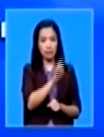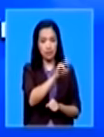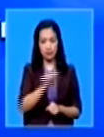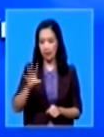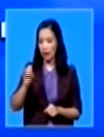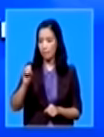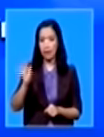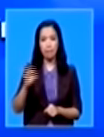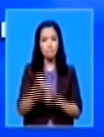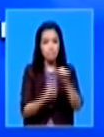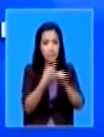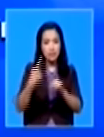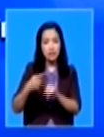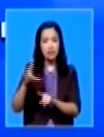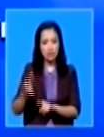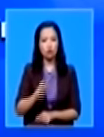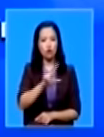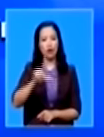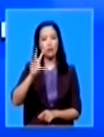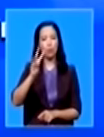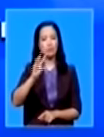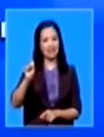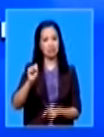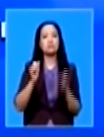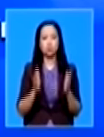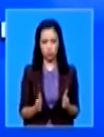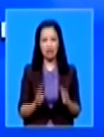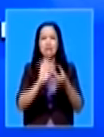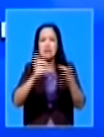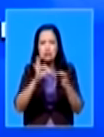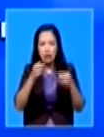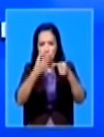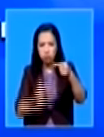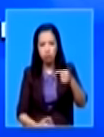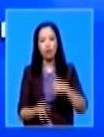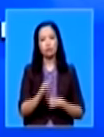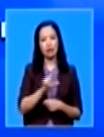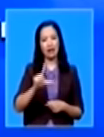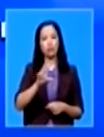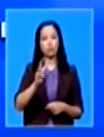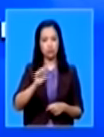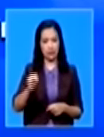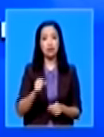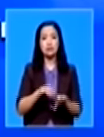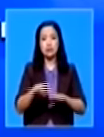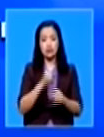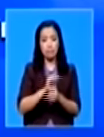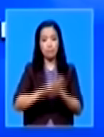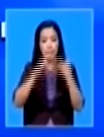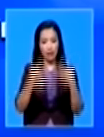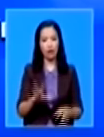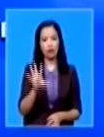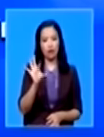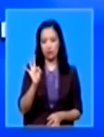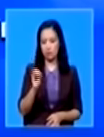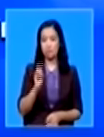1ปี7เดือน2ล้าน6แสนรายนะครับคือ2ล้าน6แสนเรื่องนะดำเนินการไปแล้วเสร็จ197นะถือว่าประสบ